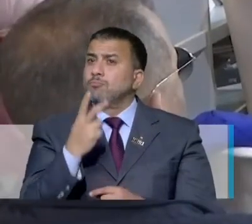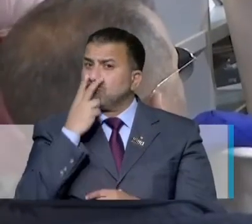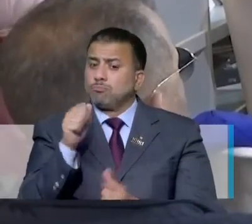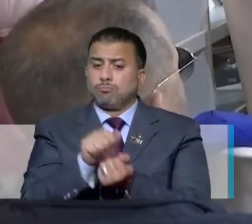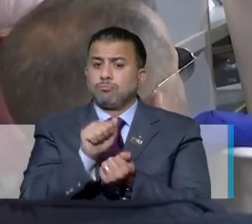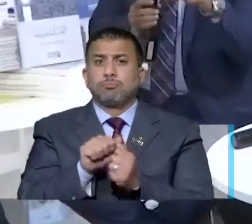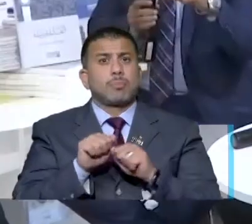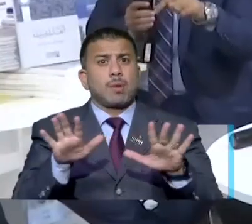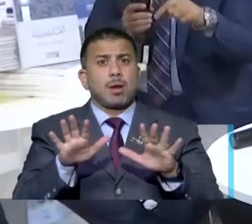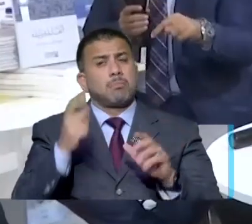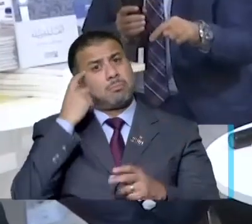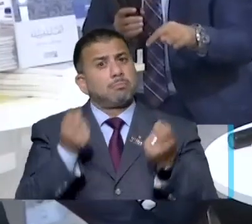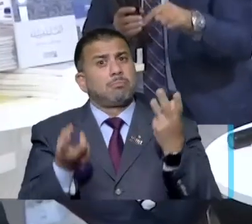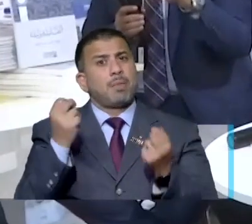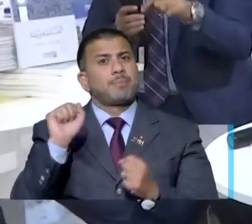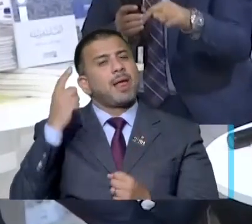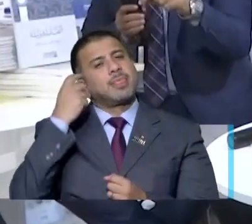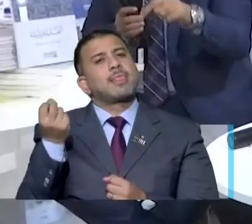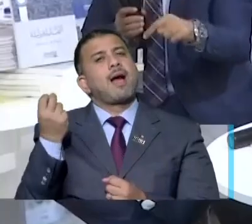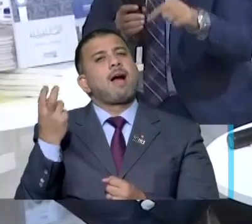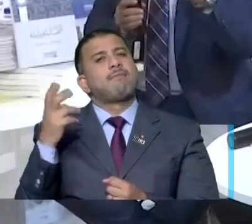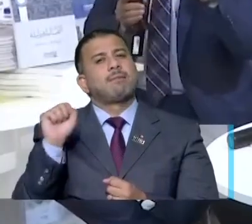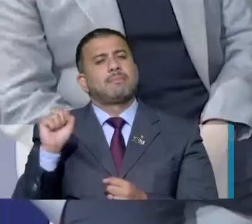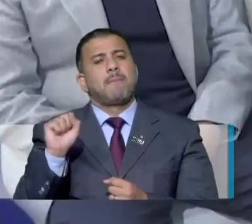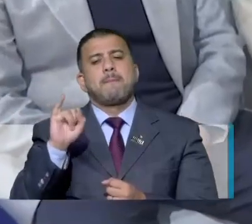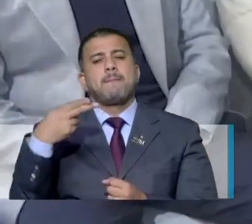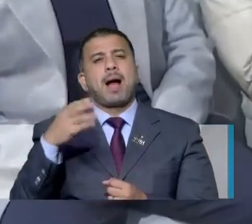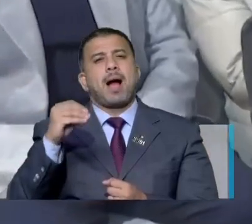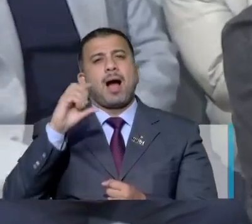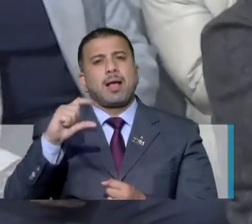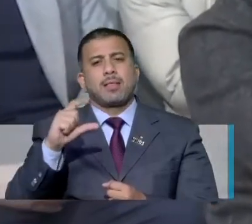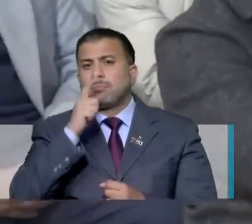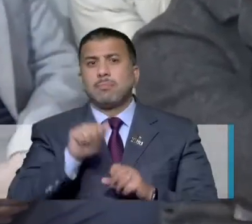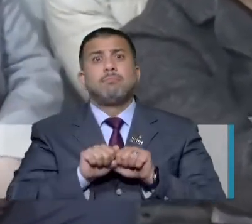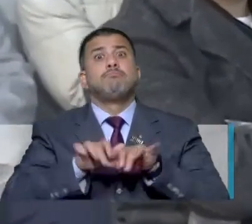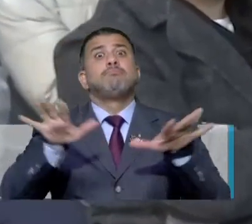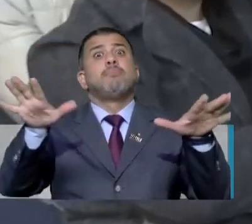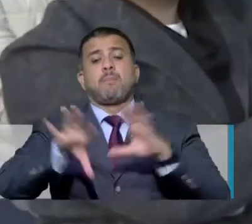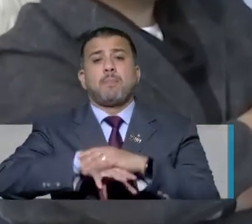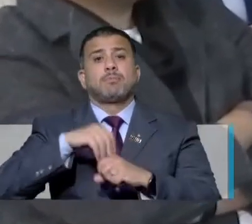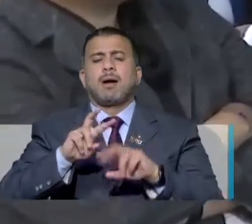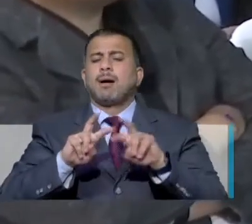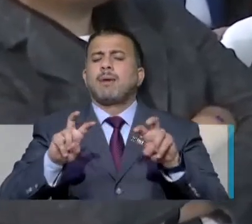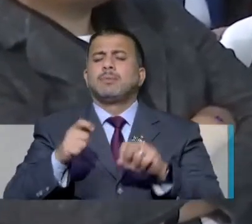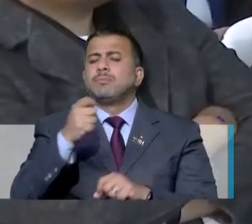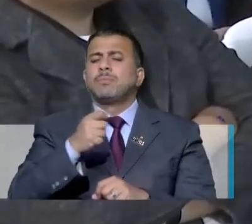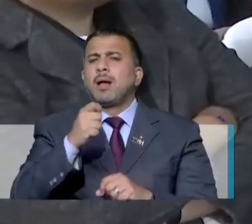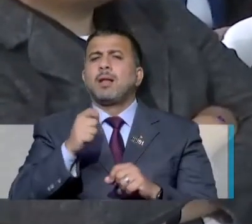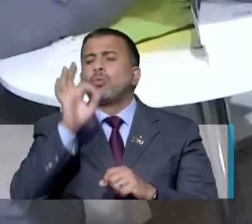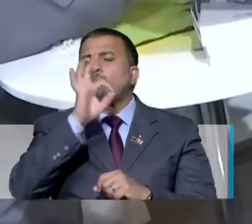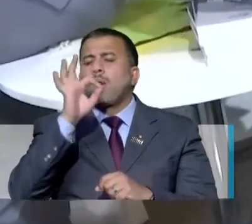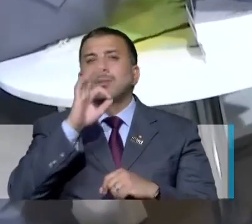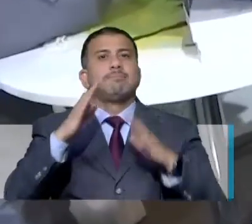النشر ومبادرات المشاريع الثقافية التي أطلقها المعهد وأسهم من خلالها في نشر مشروعات وأبحاث من التراث